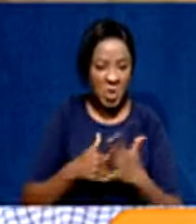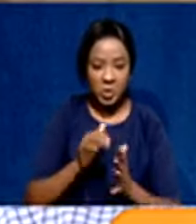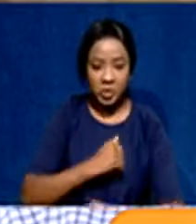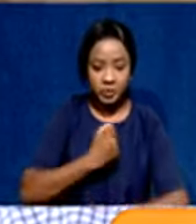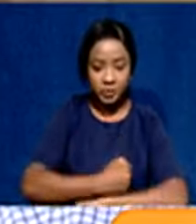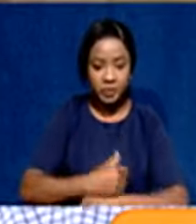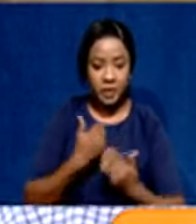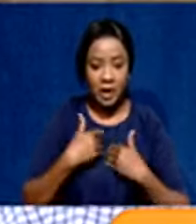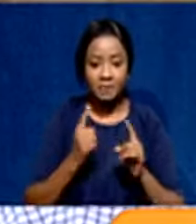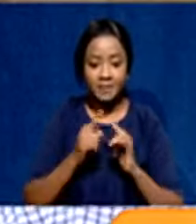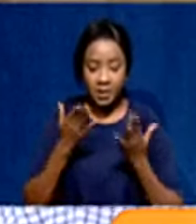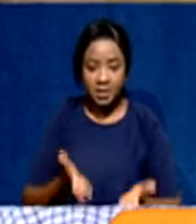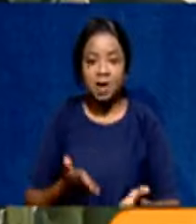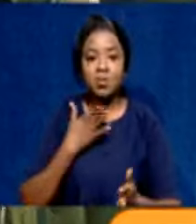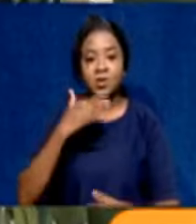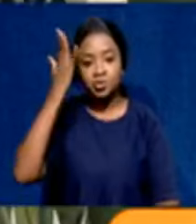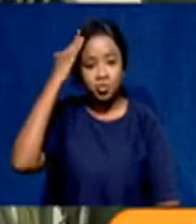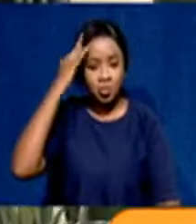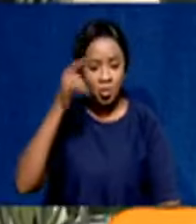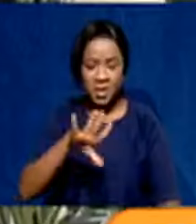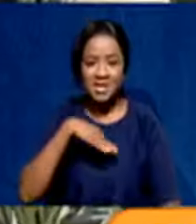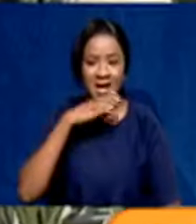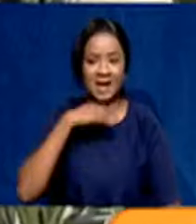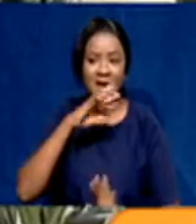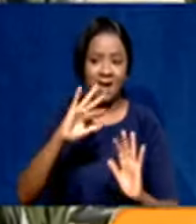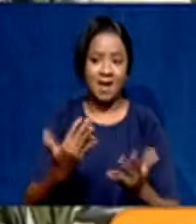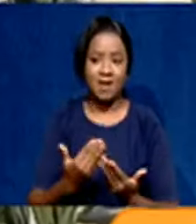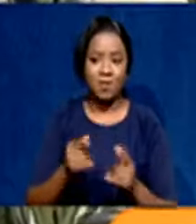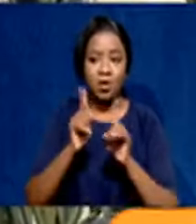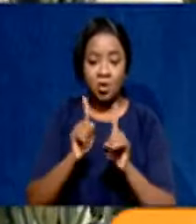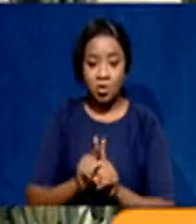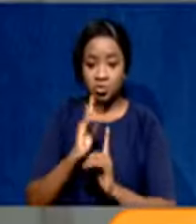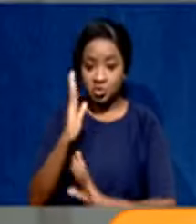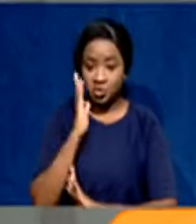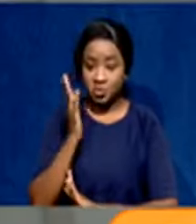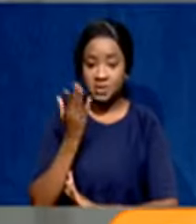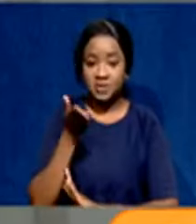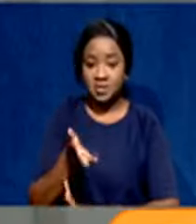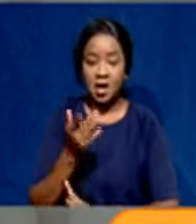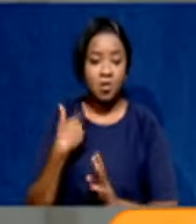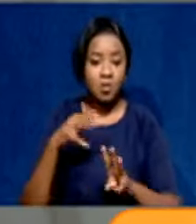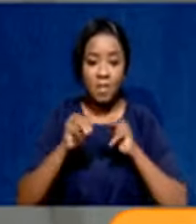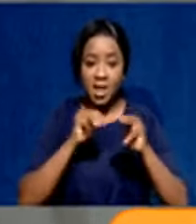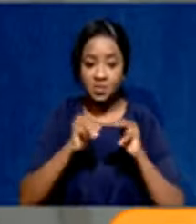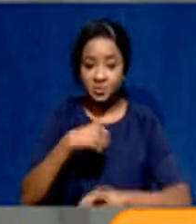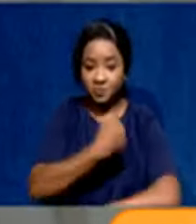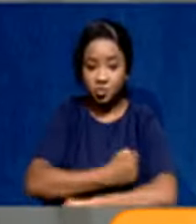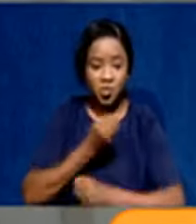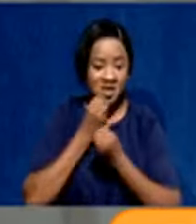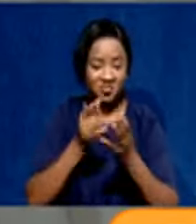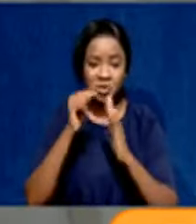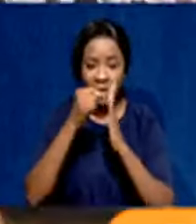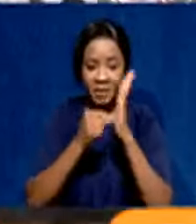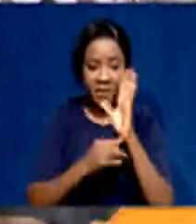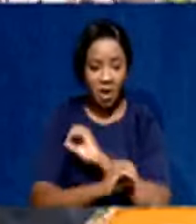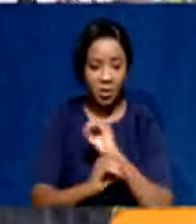sasa kuju hi kif ilit usim wa shle hauto taarifa kusi naio h huku wanachama wa